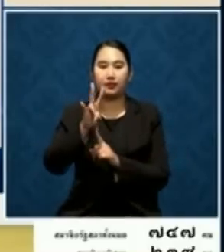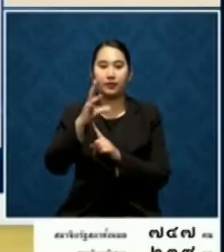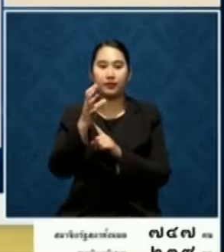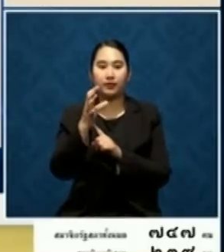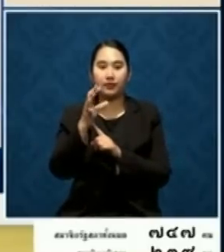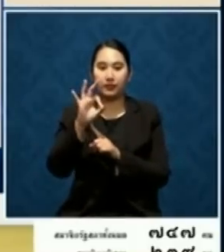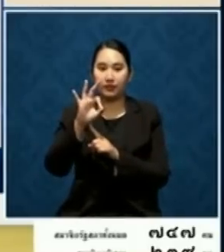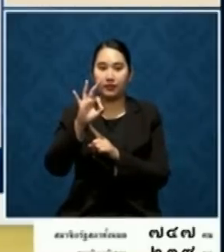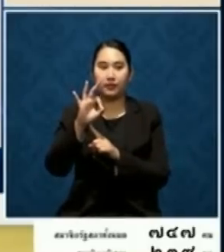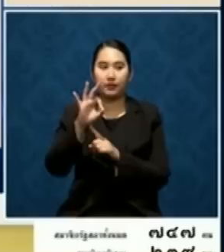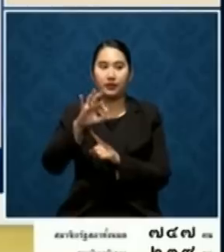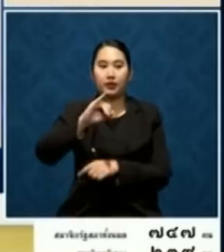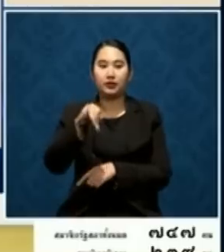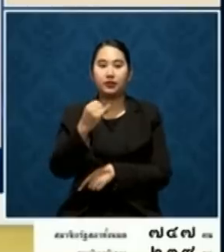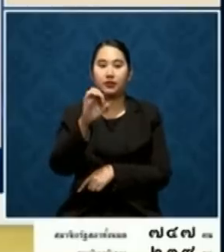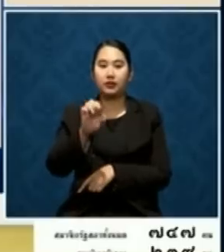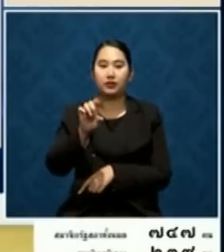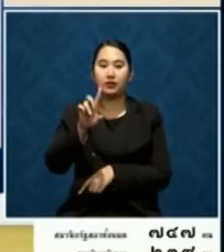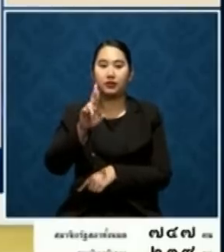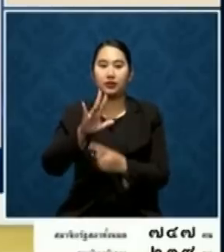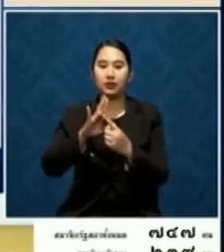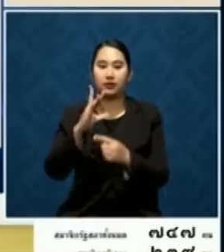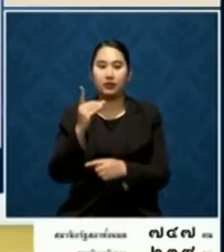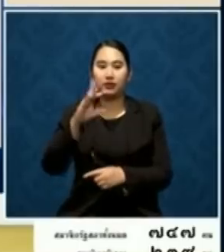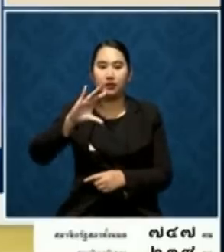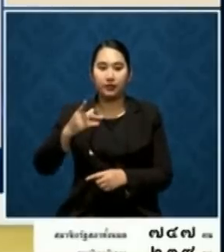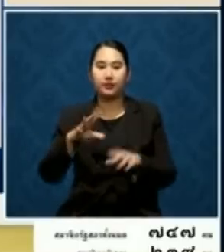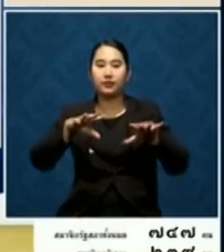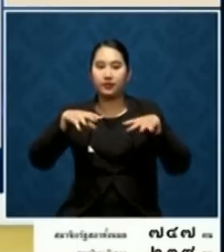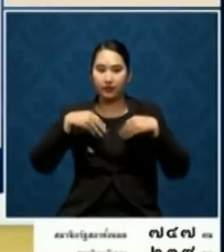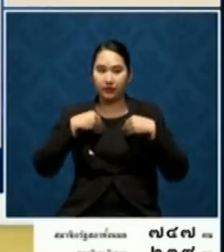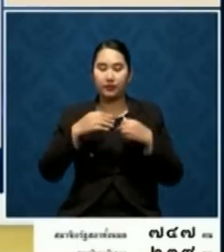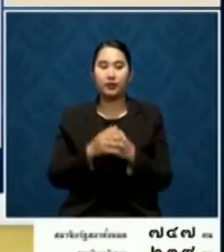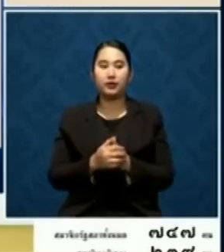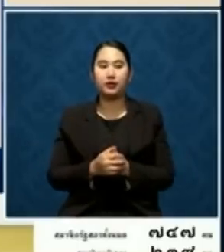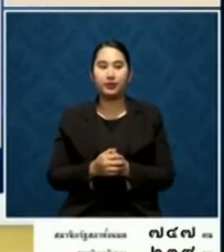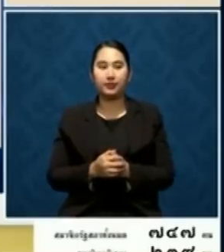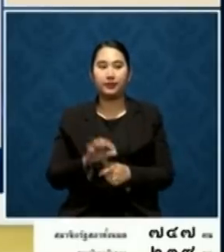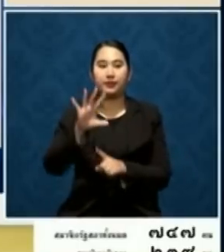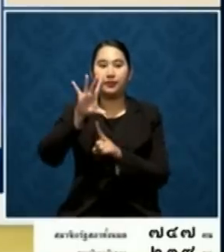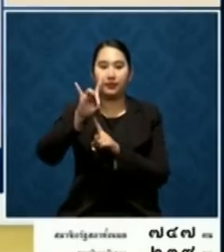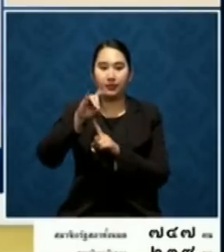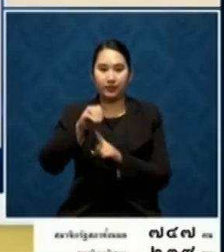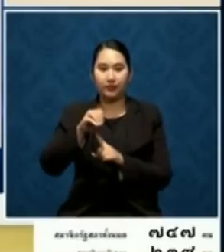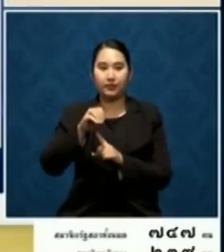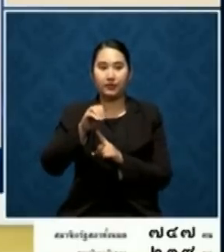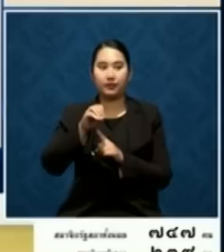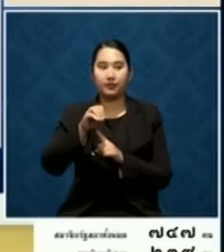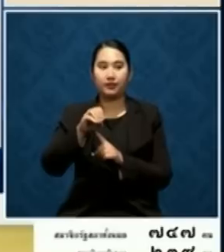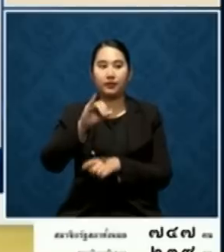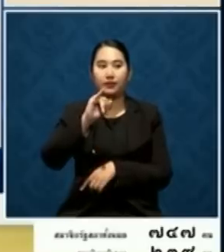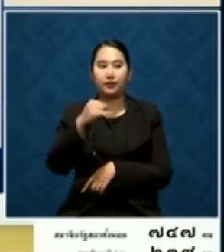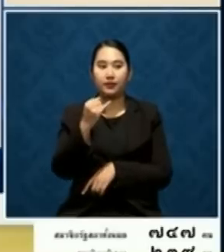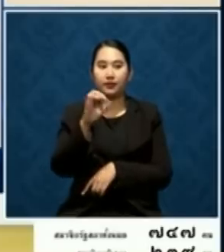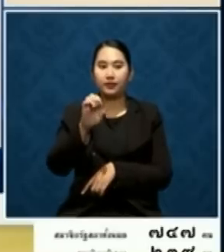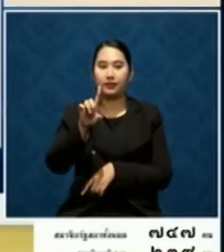79นายจีระเดชศรีวิราช เห็นชอบครับ 80พลเอกจิรศักดิ์ช